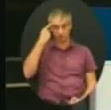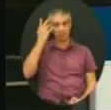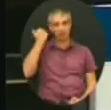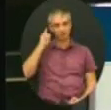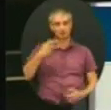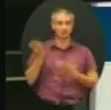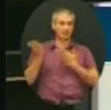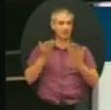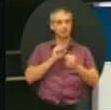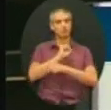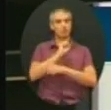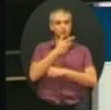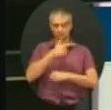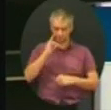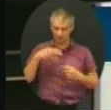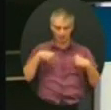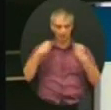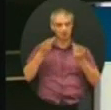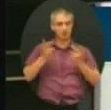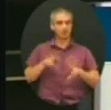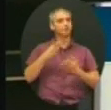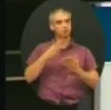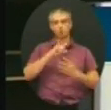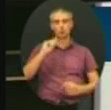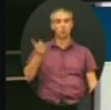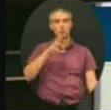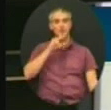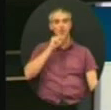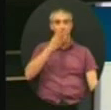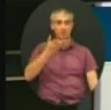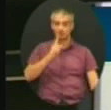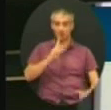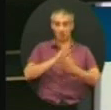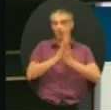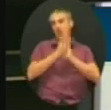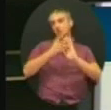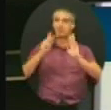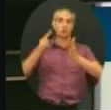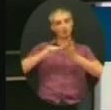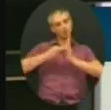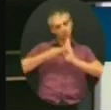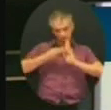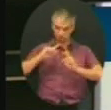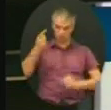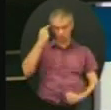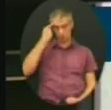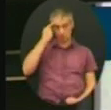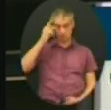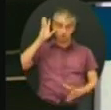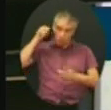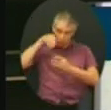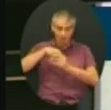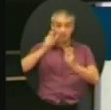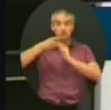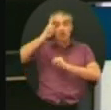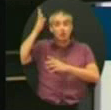היה לזמין את האופוזיציה, וכן לתת אפשרות לכולם לדבר, ולא להפוך את זה לאירוע פוליטי, כולם יודעים, כולל אנשי